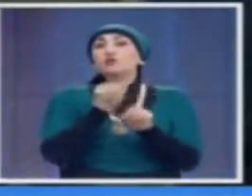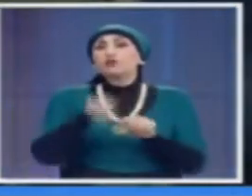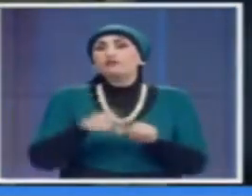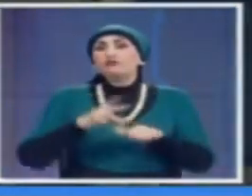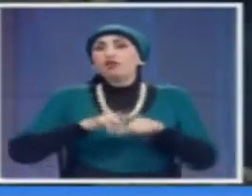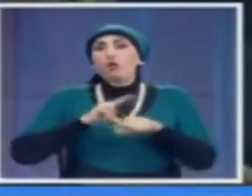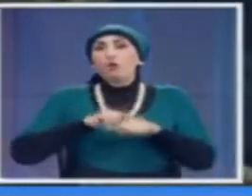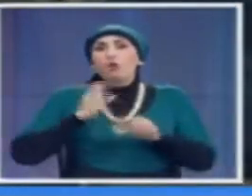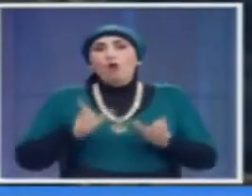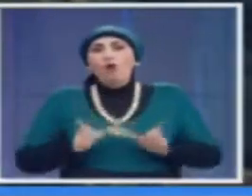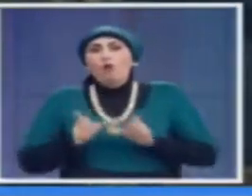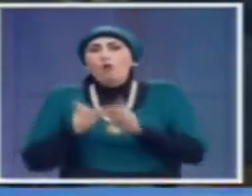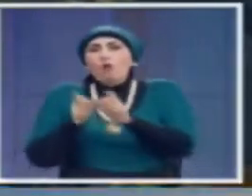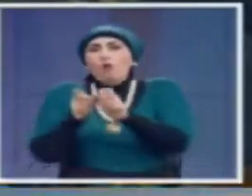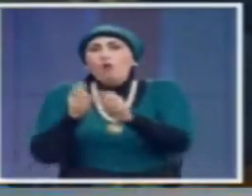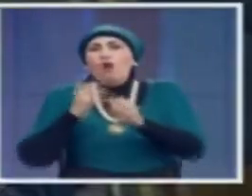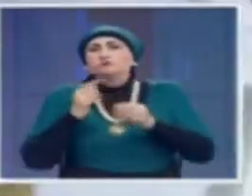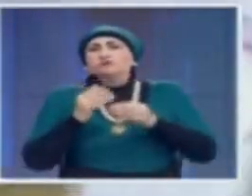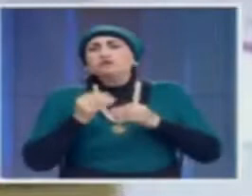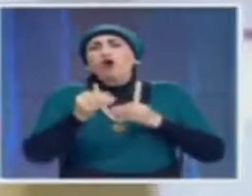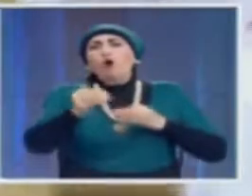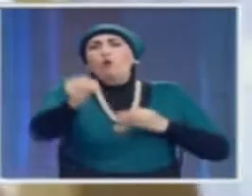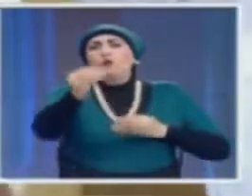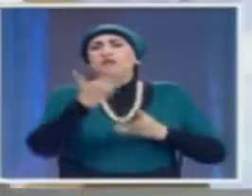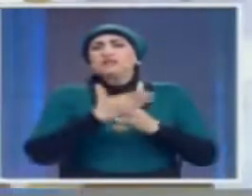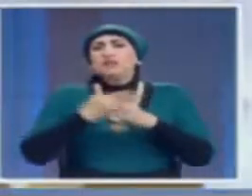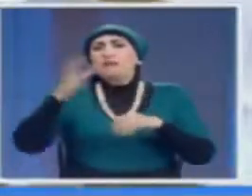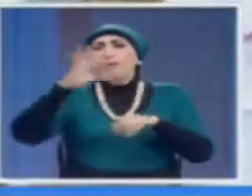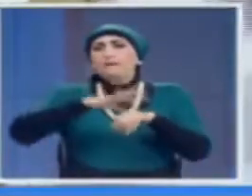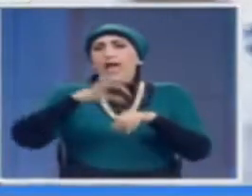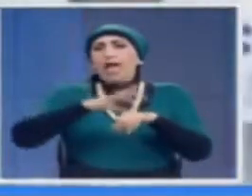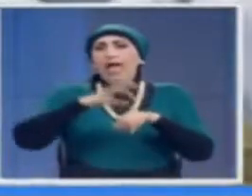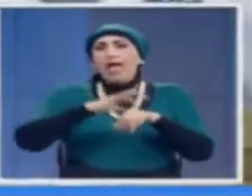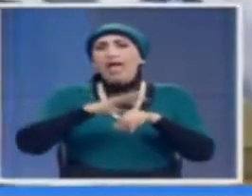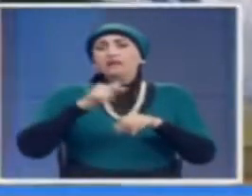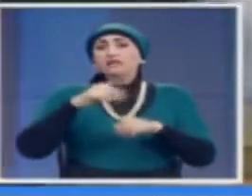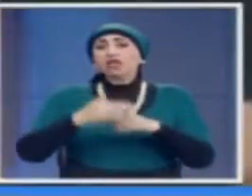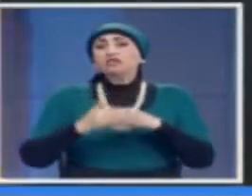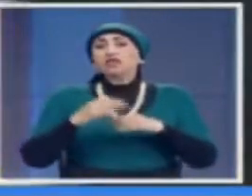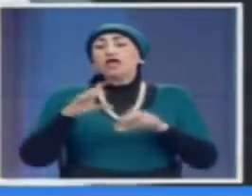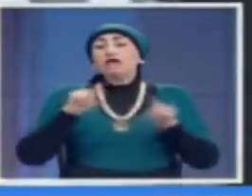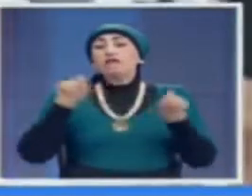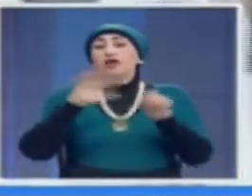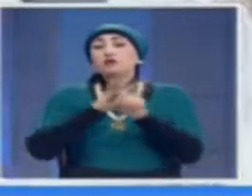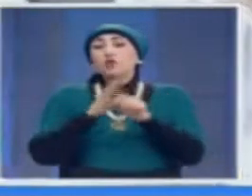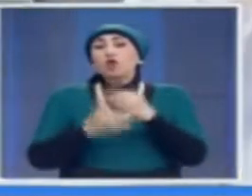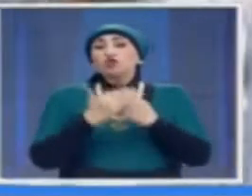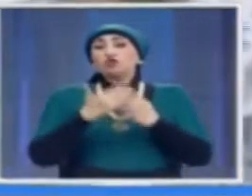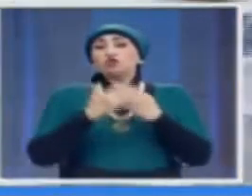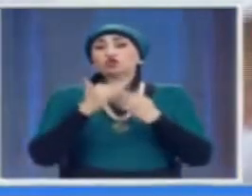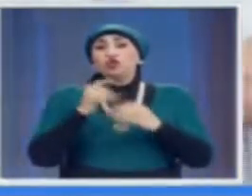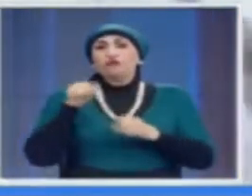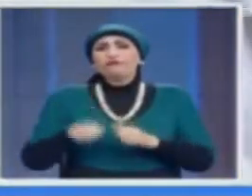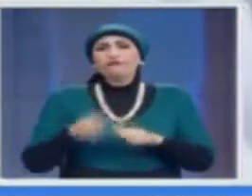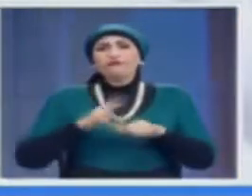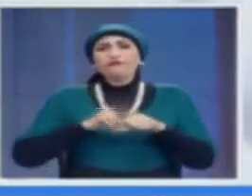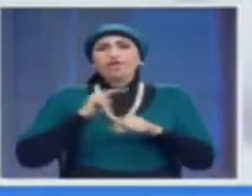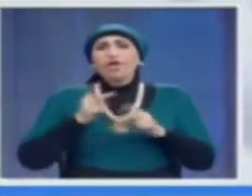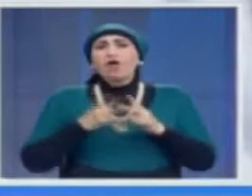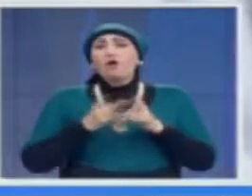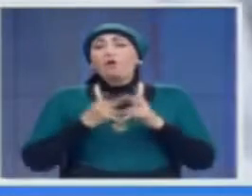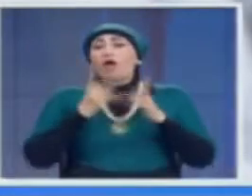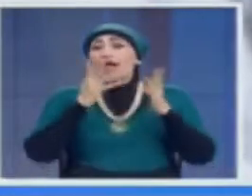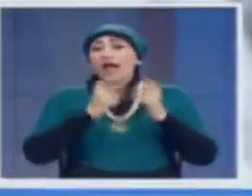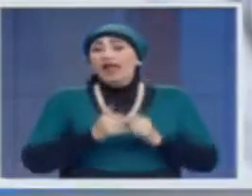أستراليا تواجه عزلا عاما مطولا، حيث ما زال عدد الإصابات يتجاوز العدد المستهدف لإعادة